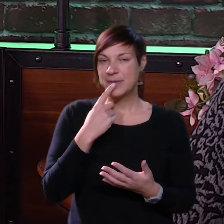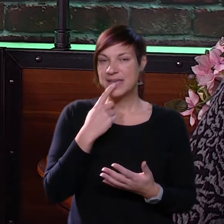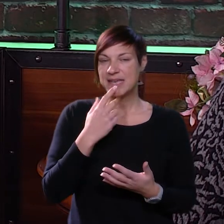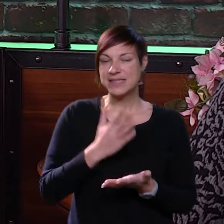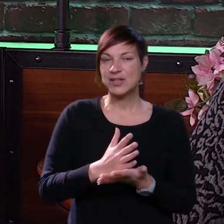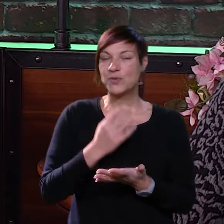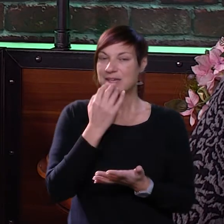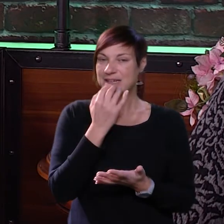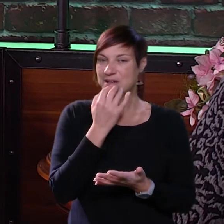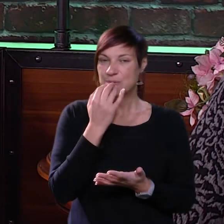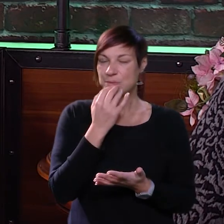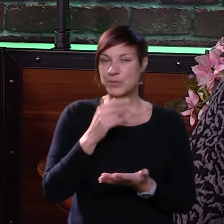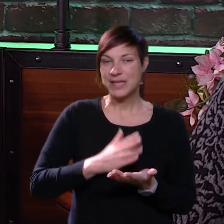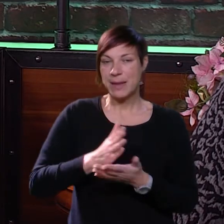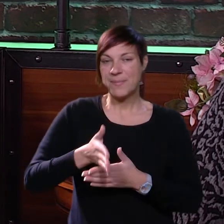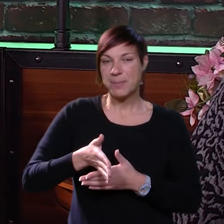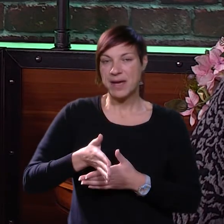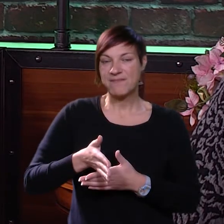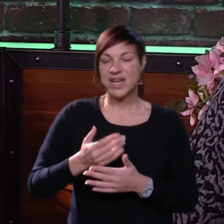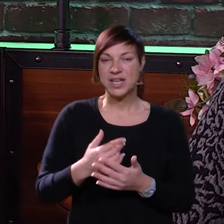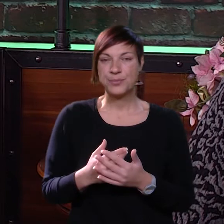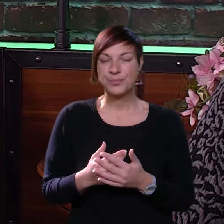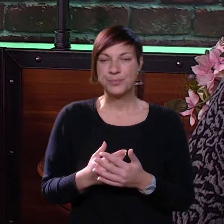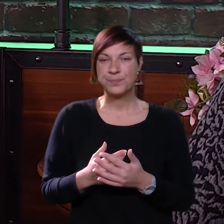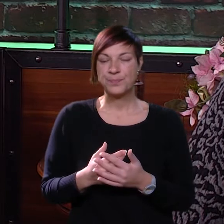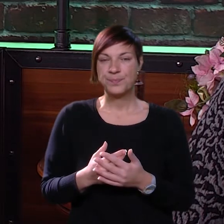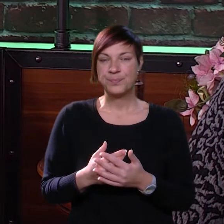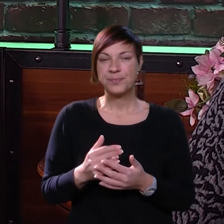im je jezik uvijek na rubu usana i ide prema van.